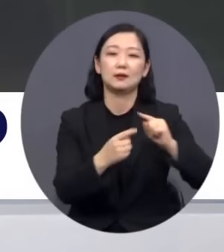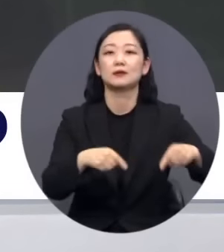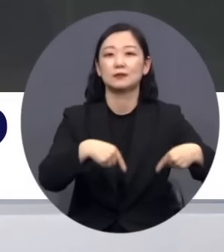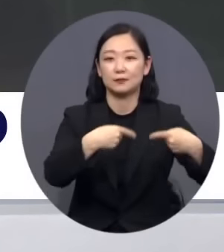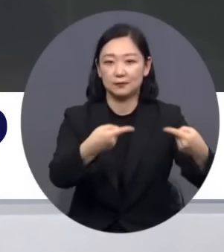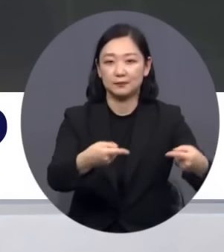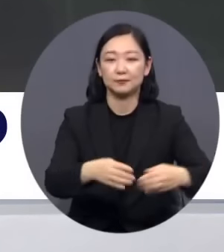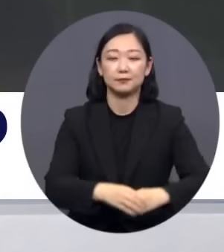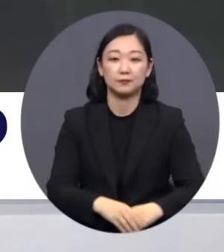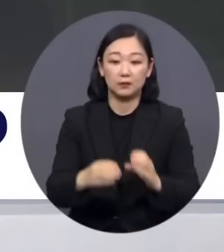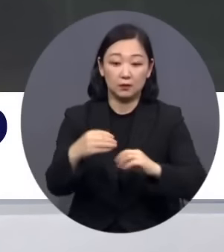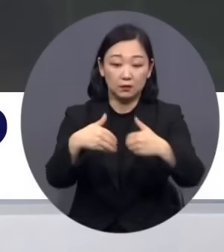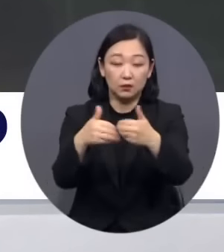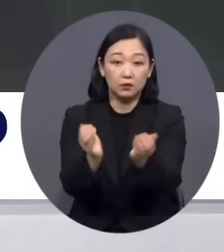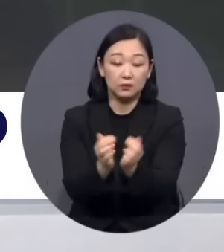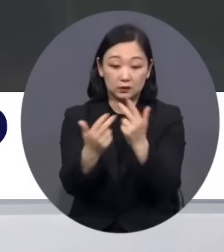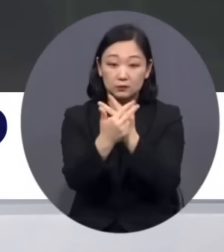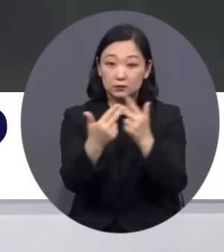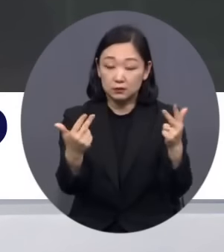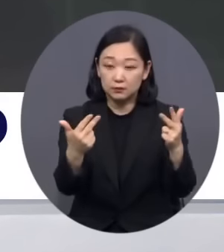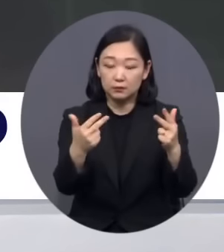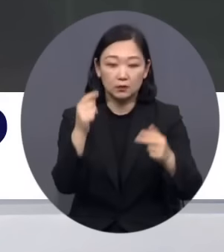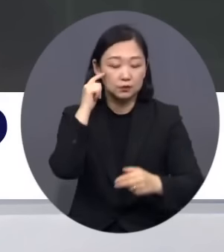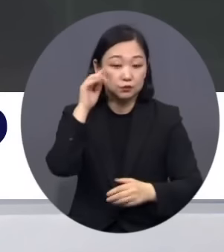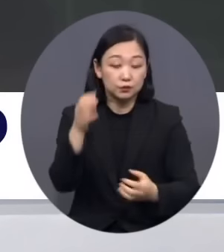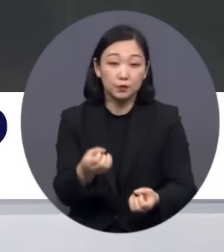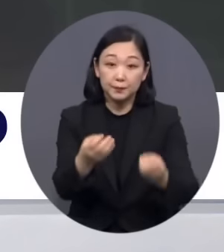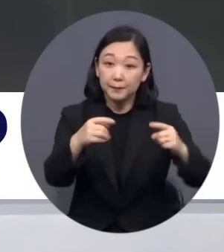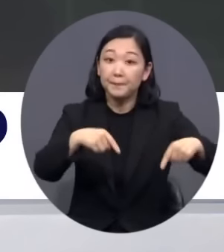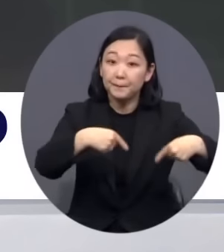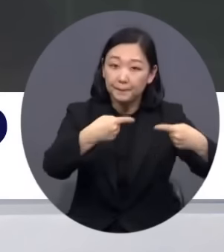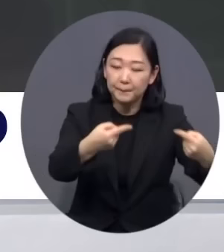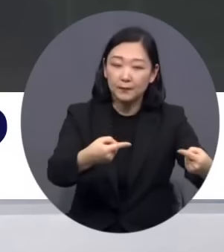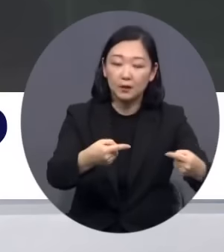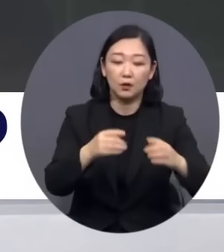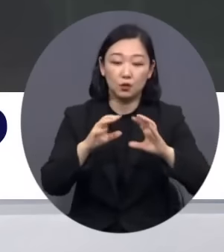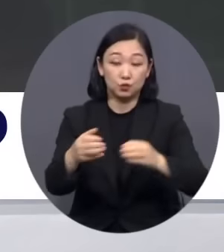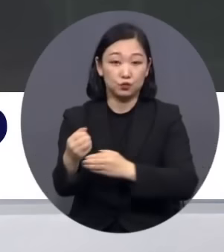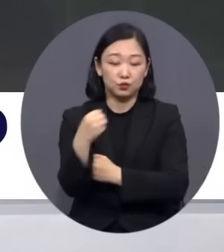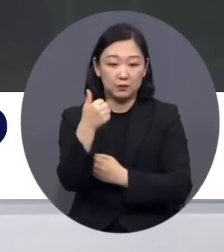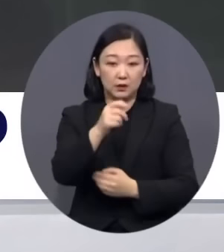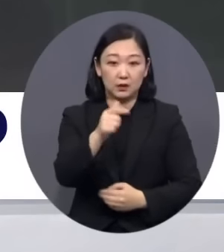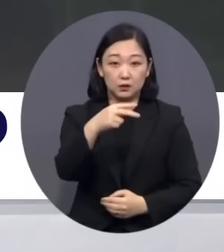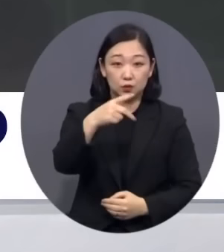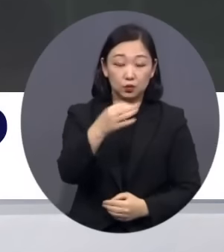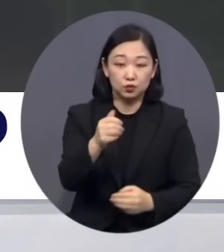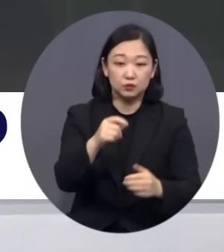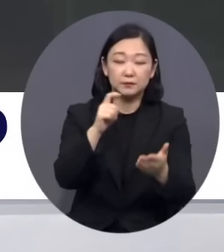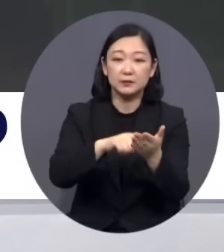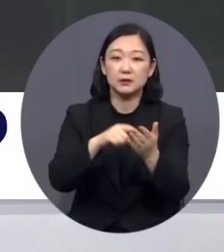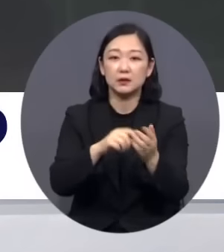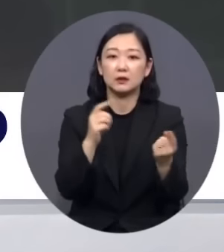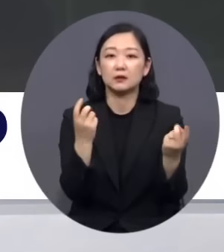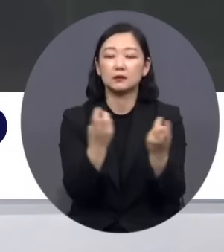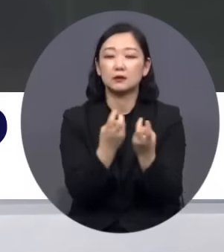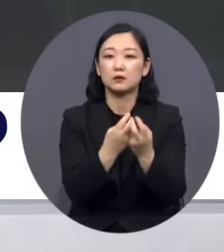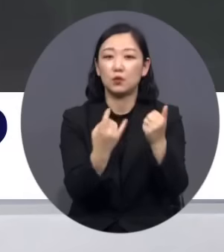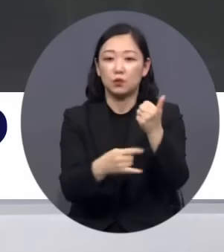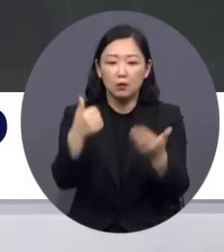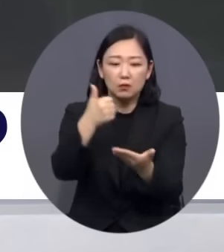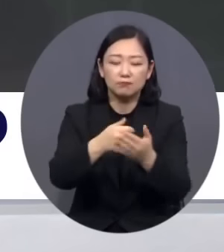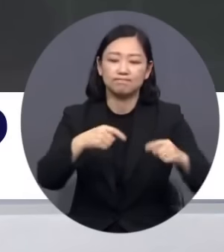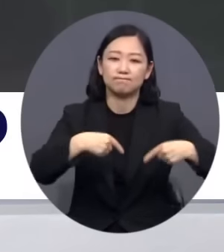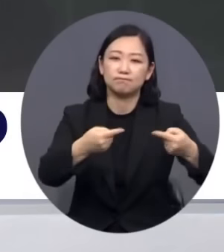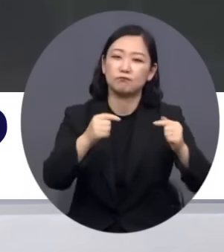참석합니다. 더불어민주당 이재명 대표는 추념식에 참석하지만 국민의힘 한동훈 비상대책위원장은 불참할 것으로